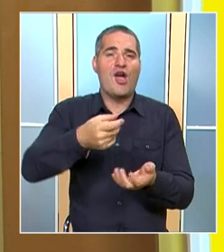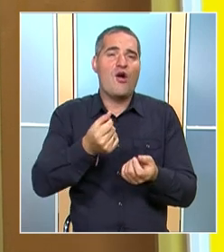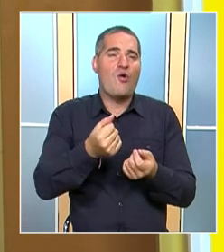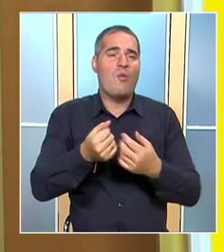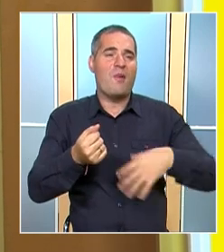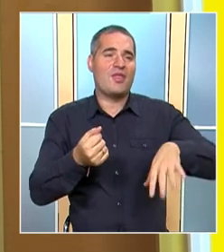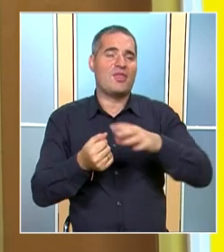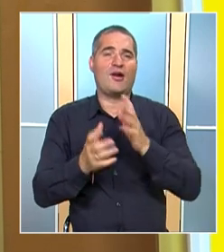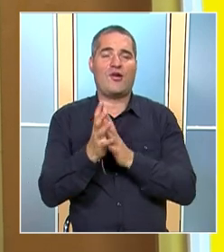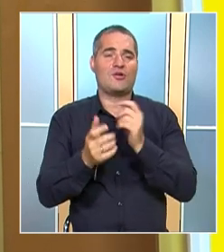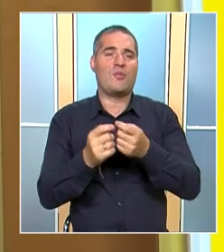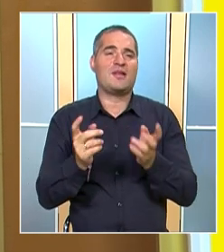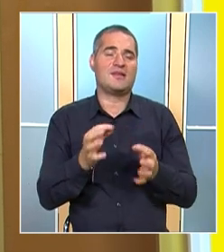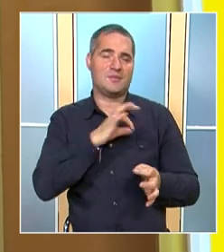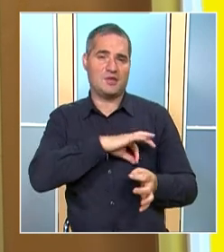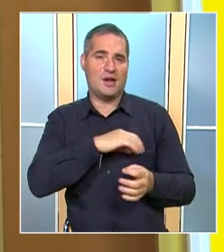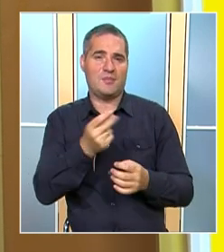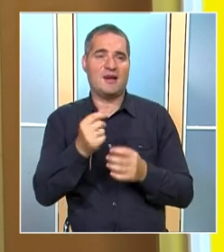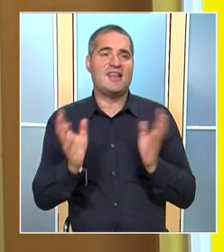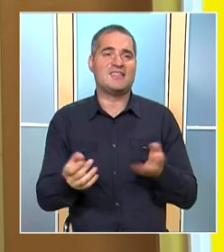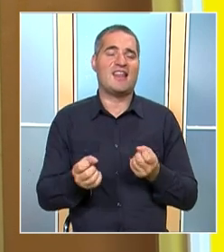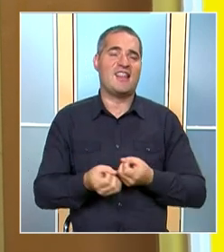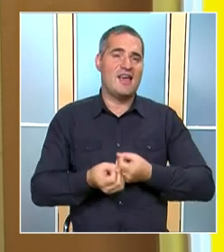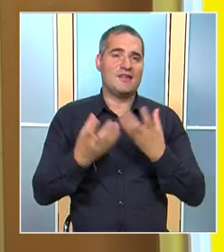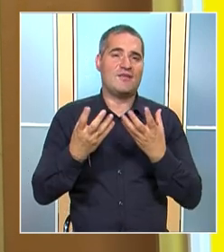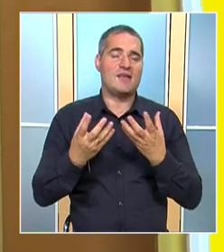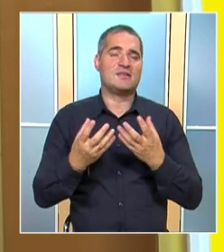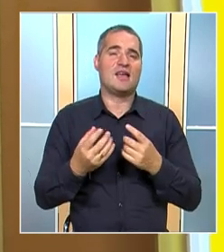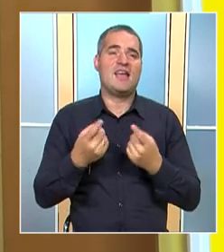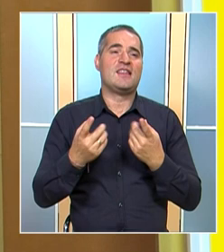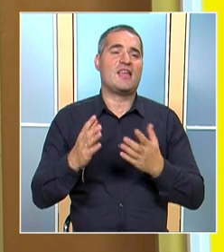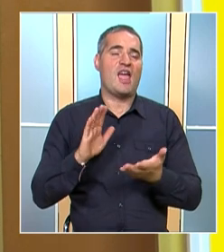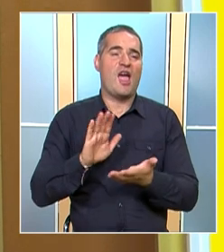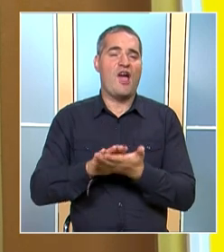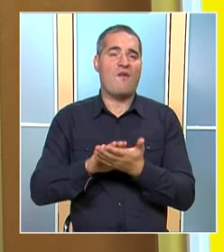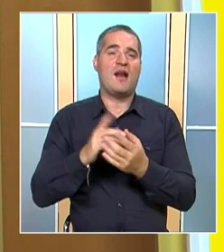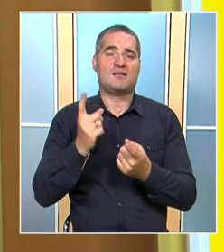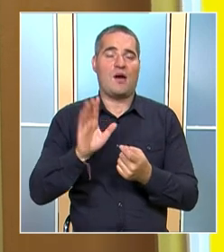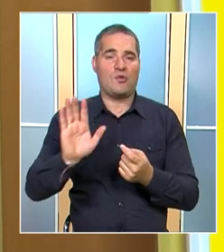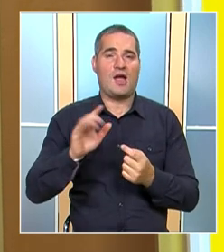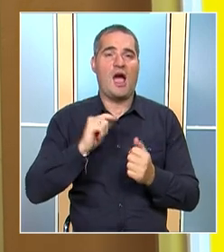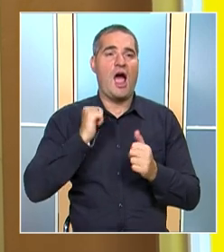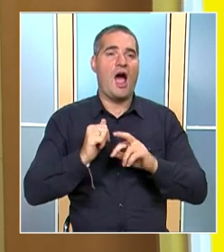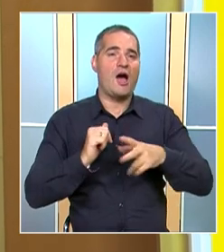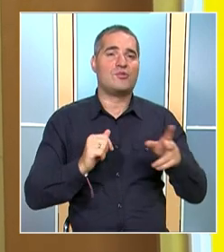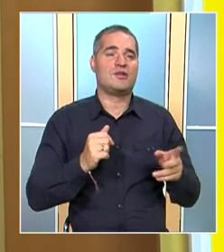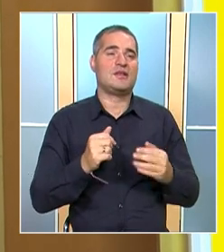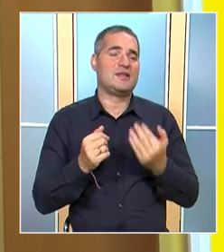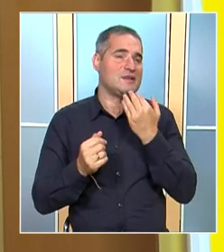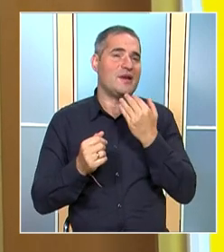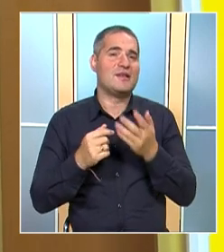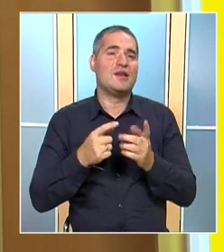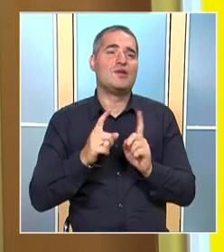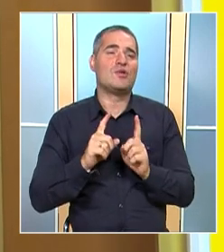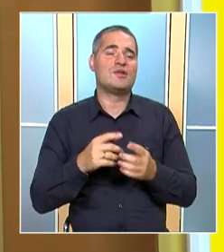изкарват пари и да станат известни, да ги хвалят само тях, а на другите да им се смеят, че не са